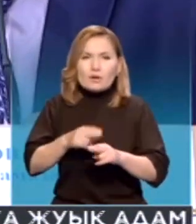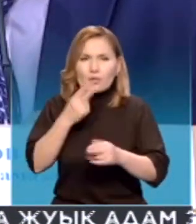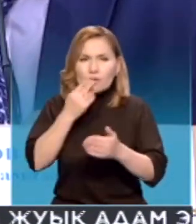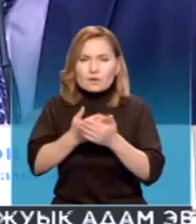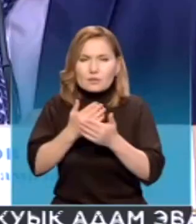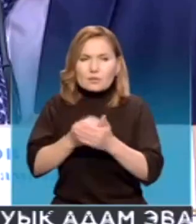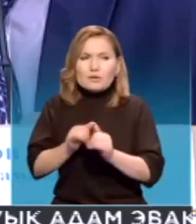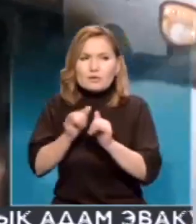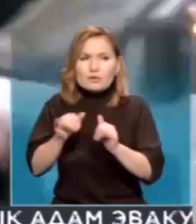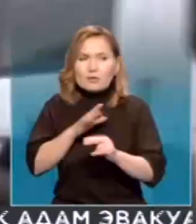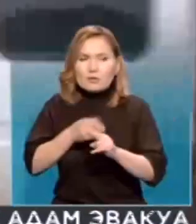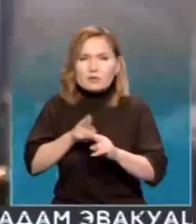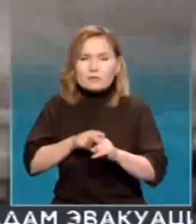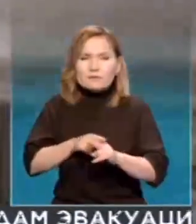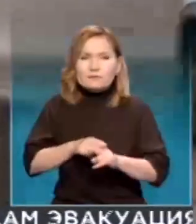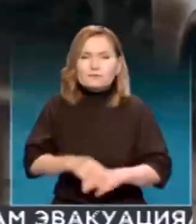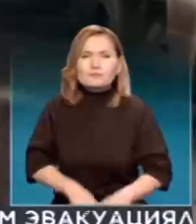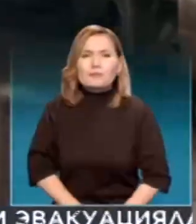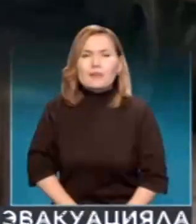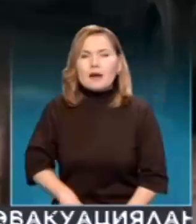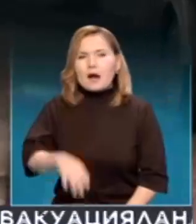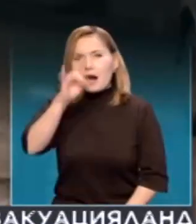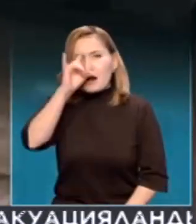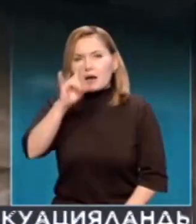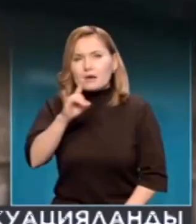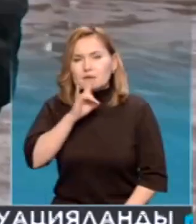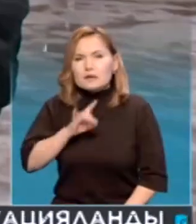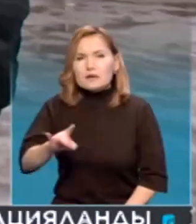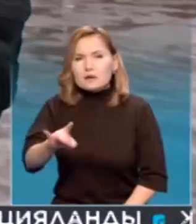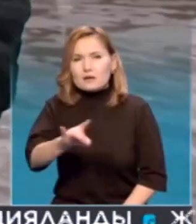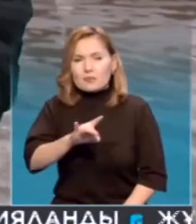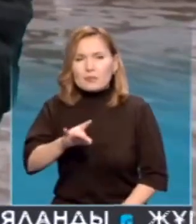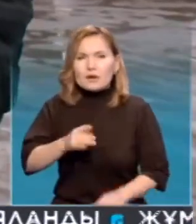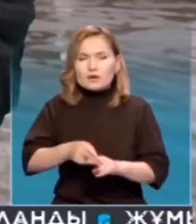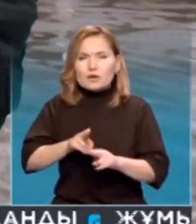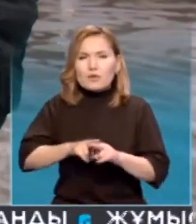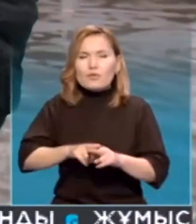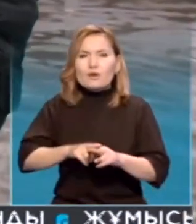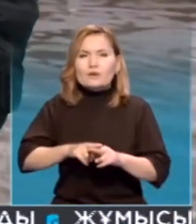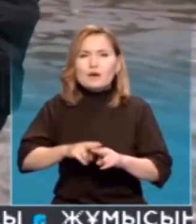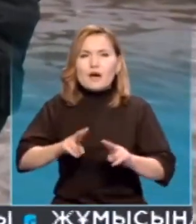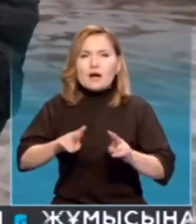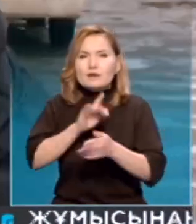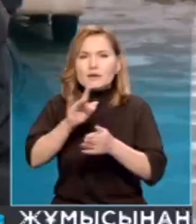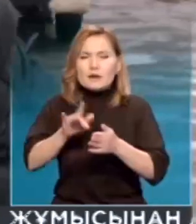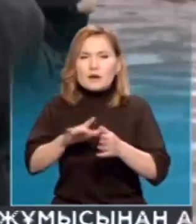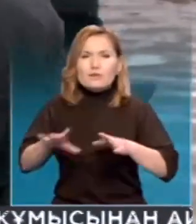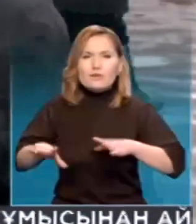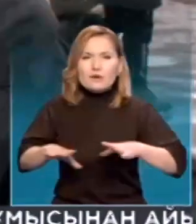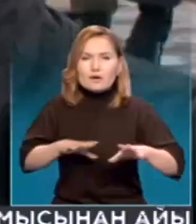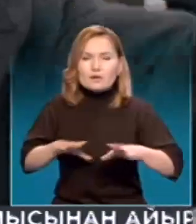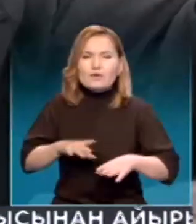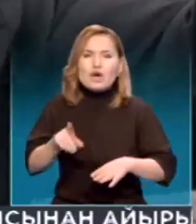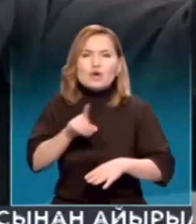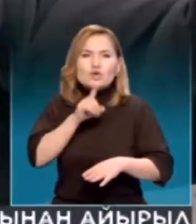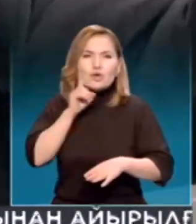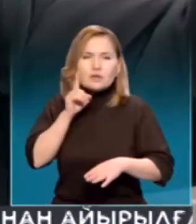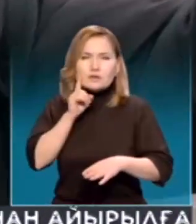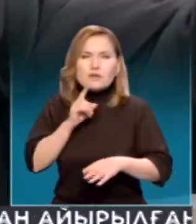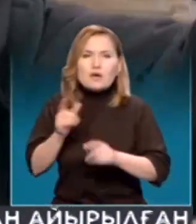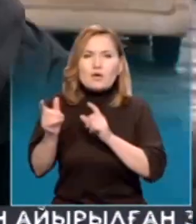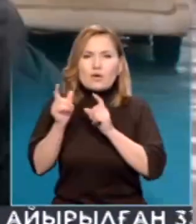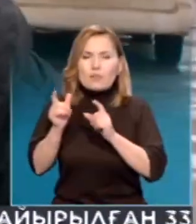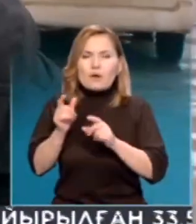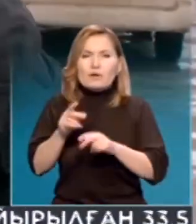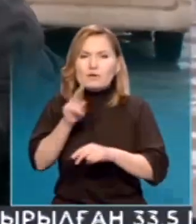көрсеткіште үлкейіп отыр. Бұл ел арасында құлбазар атанып кеткен жер. Мұнда қара жұмысқа жалданатын жастар аз емес. Олар